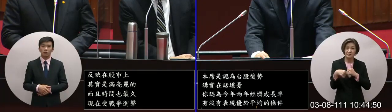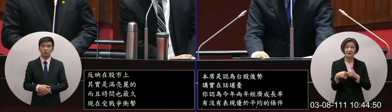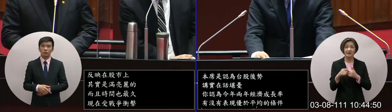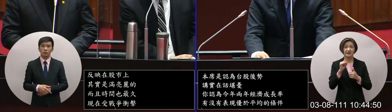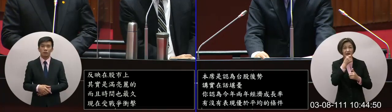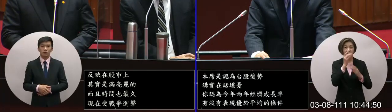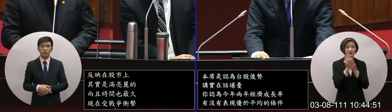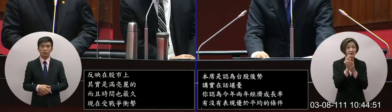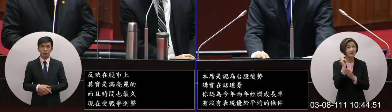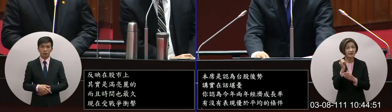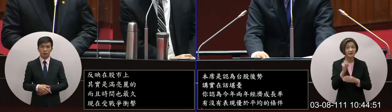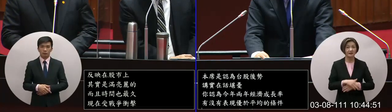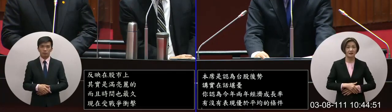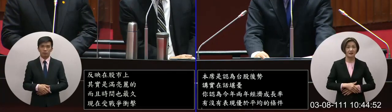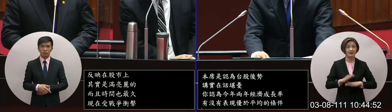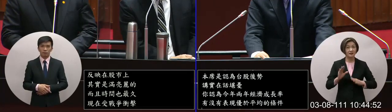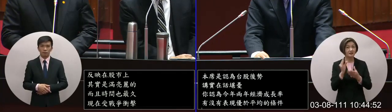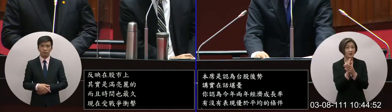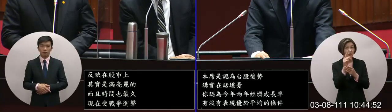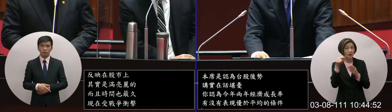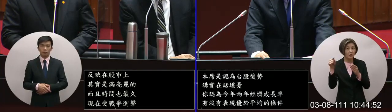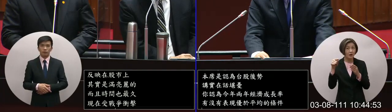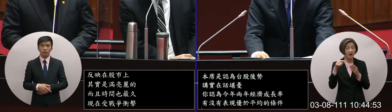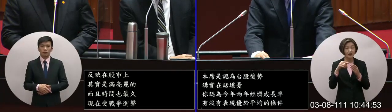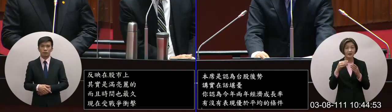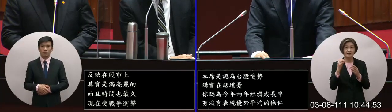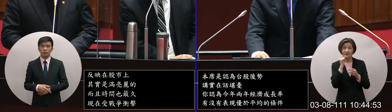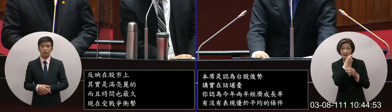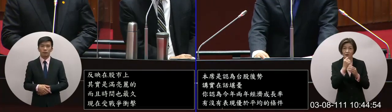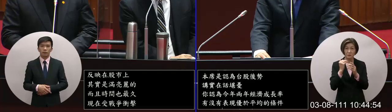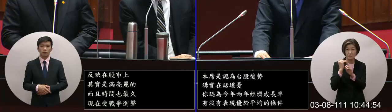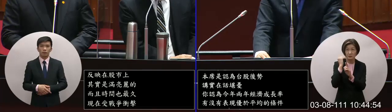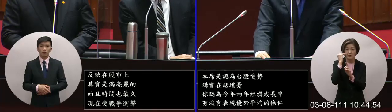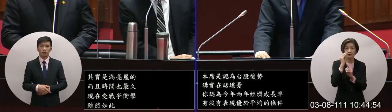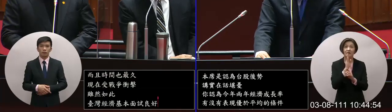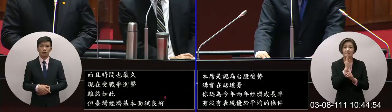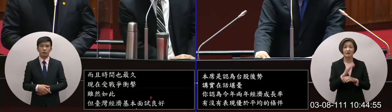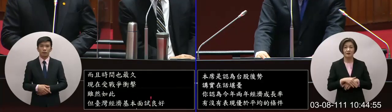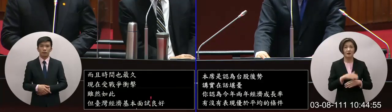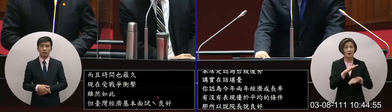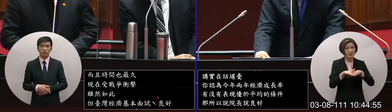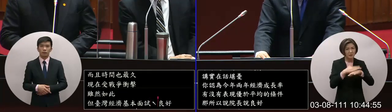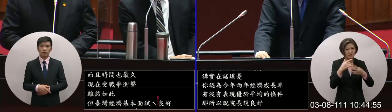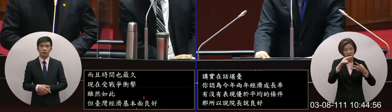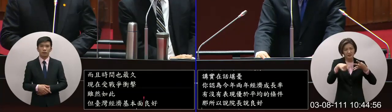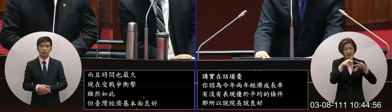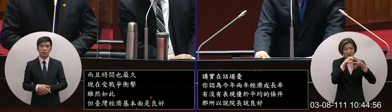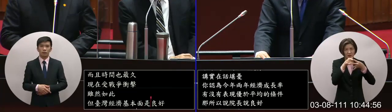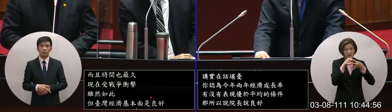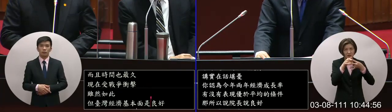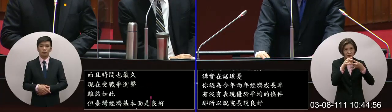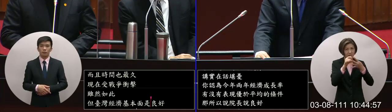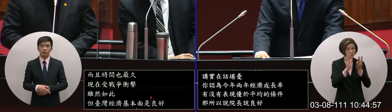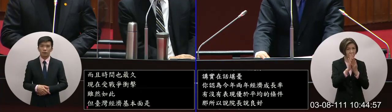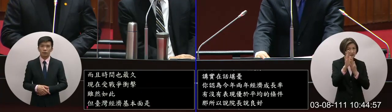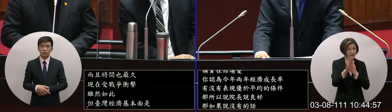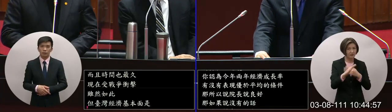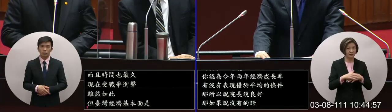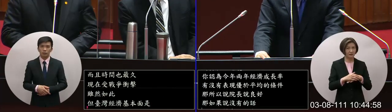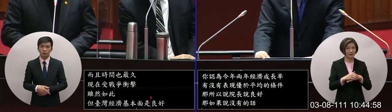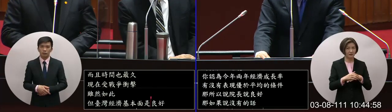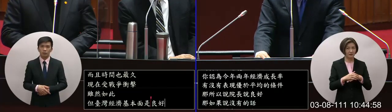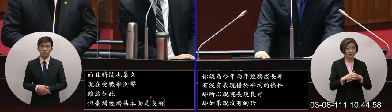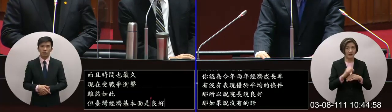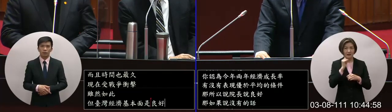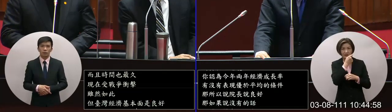的话，现在位居股价指数高点的台股，会不会从第一季啊开始就成为持有台